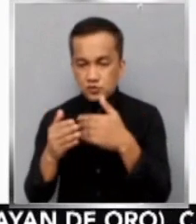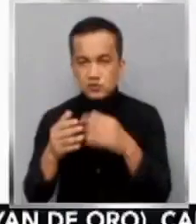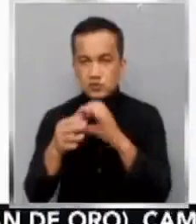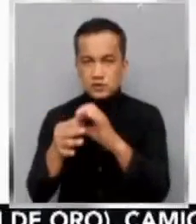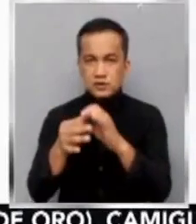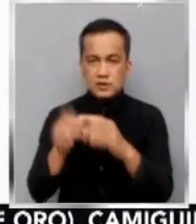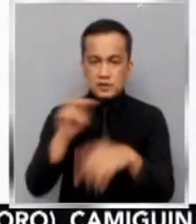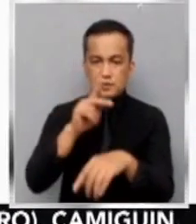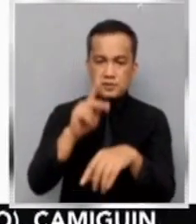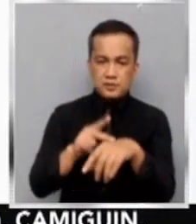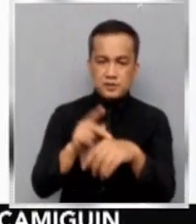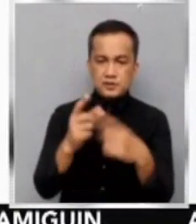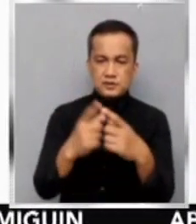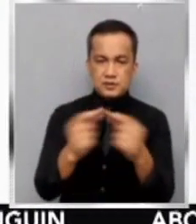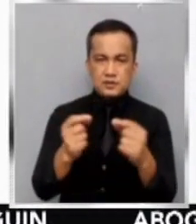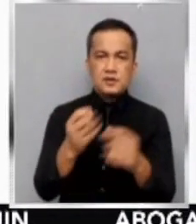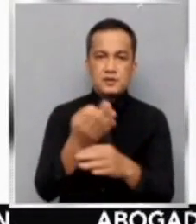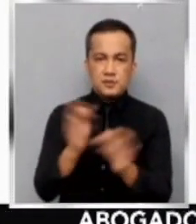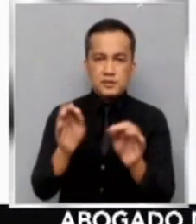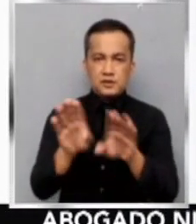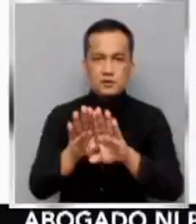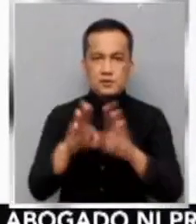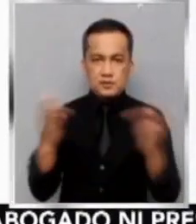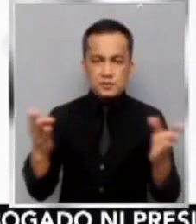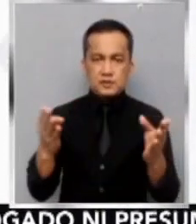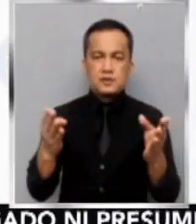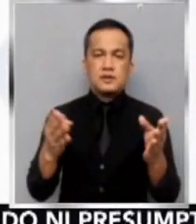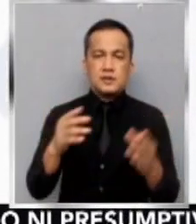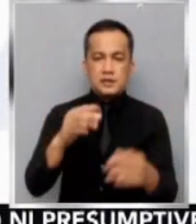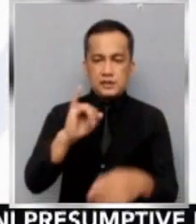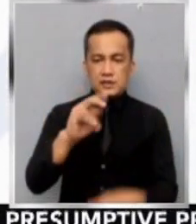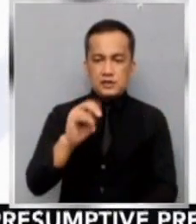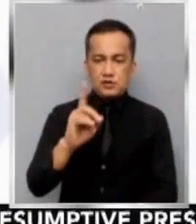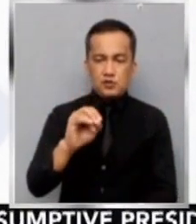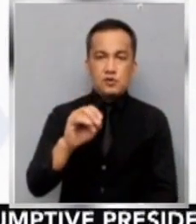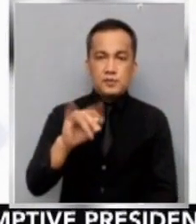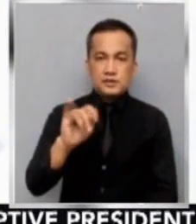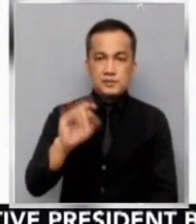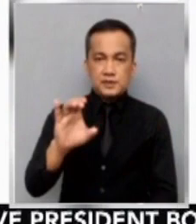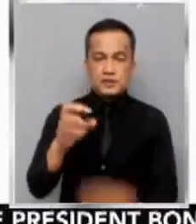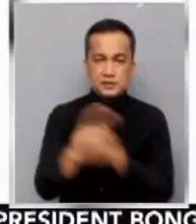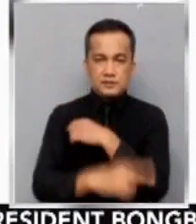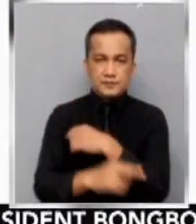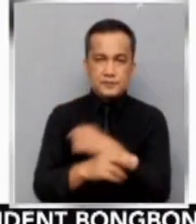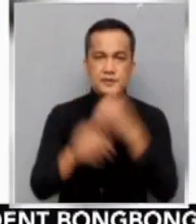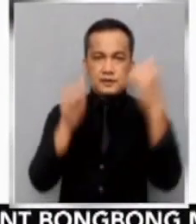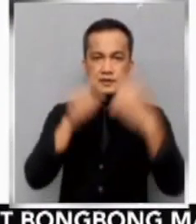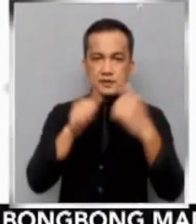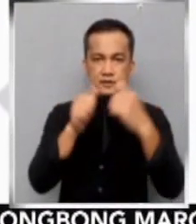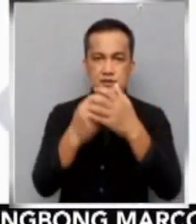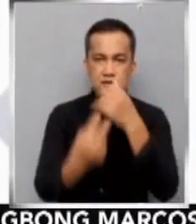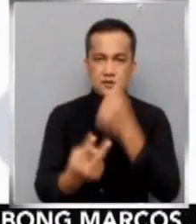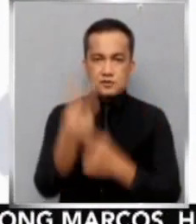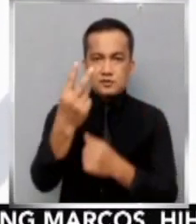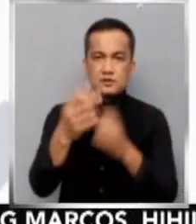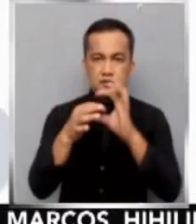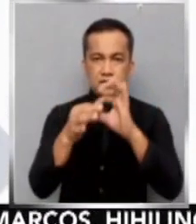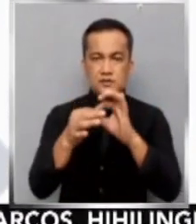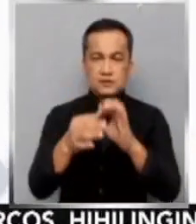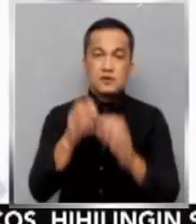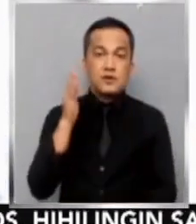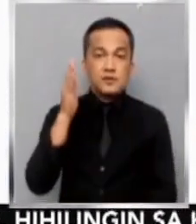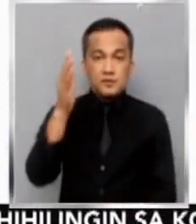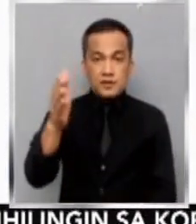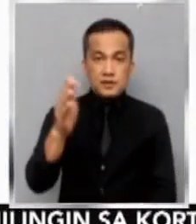sa free and open Indo-Pacific region. Nagkasundo raw ang dalawa na magkaroon ng koordinasyon sa hinaharap para sa kapayapaan